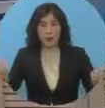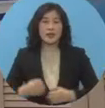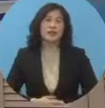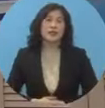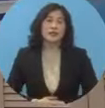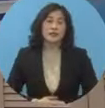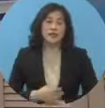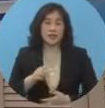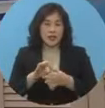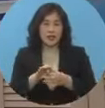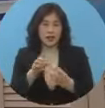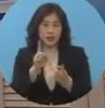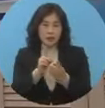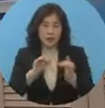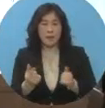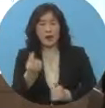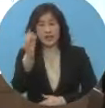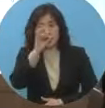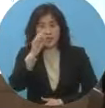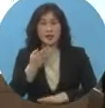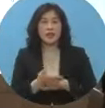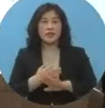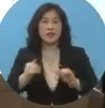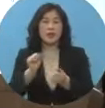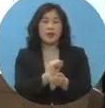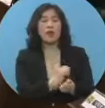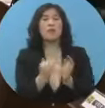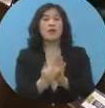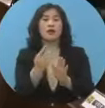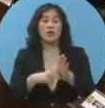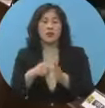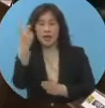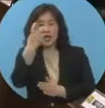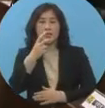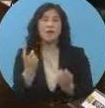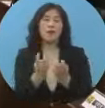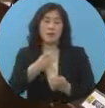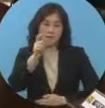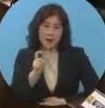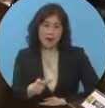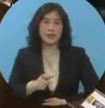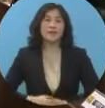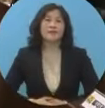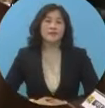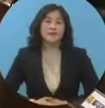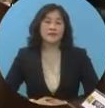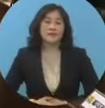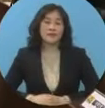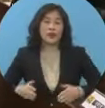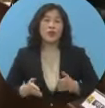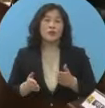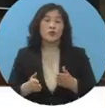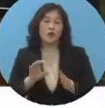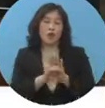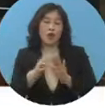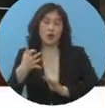관련 접촉자 를 빨리 찾아내 또 다른 접촉자 가 생기지 않도록 관리 대책을 괌 하고 있습니다 전남도는 코로나 1